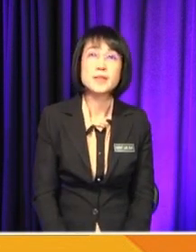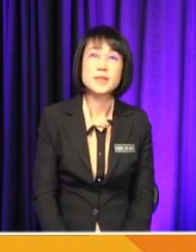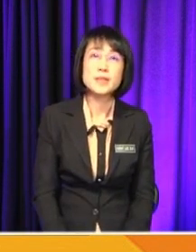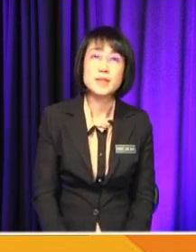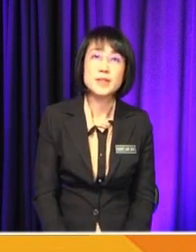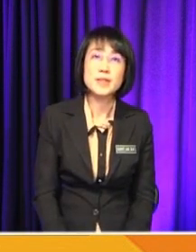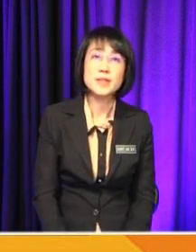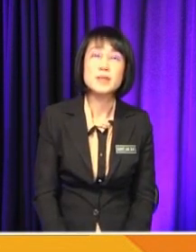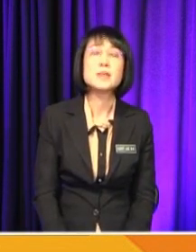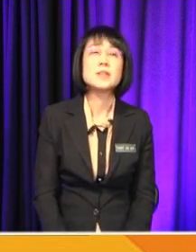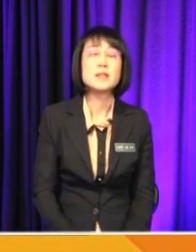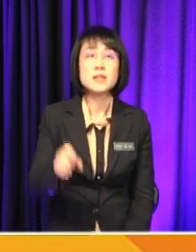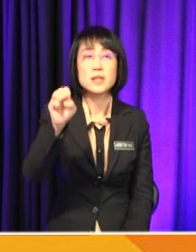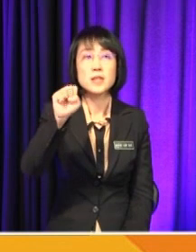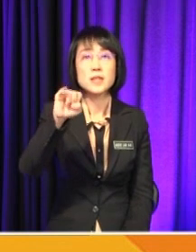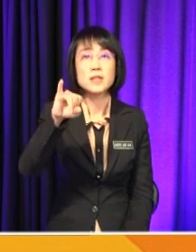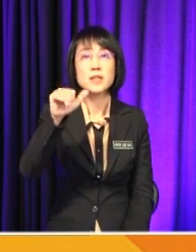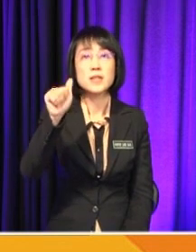kabel Xiaomi